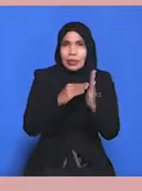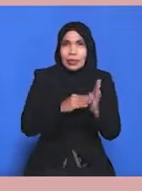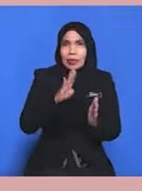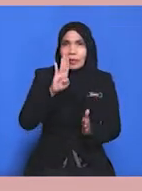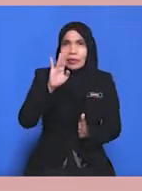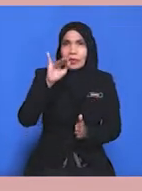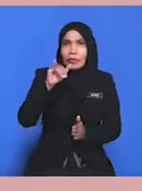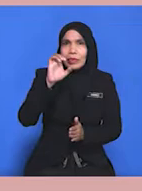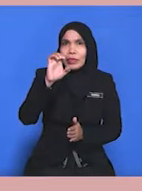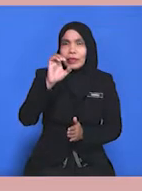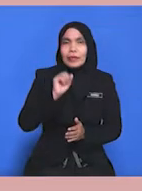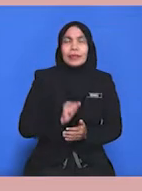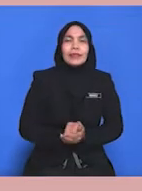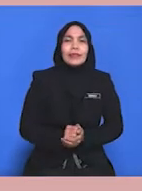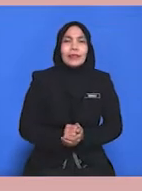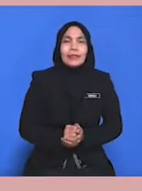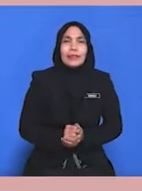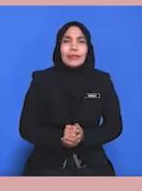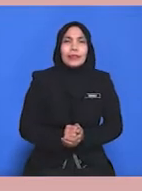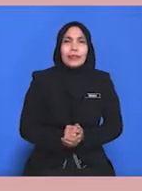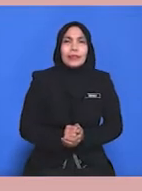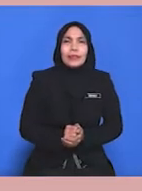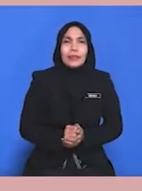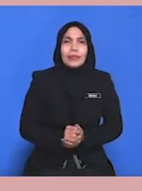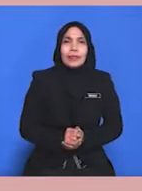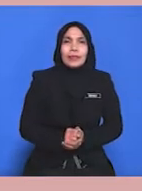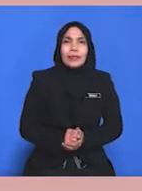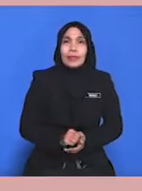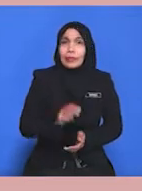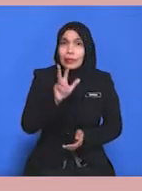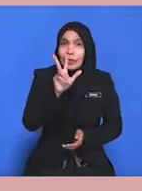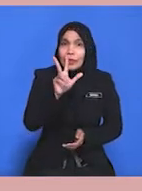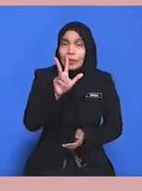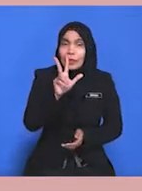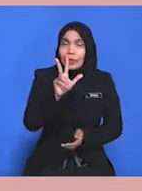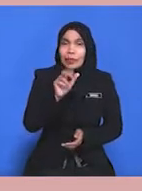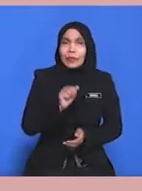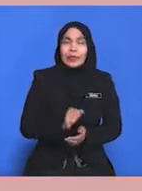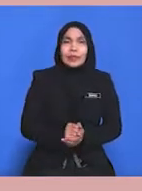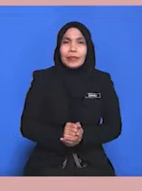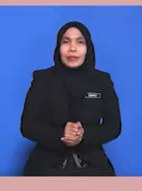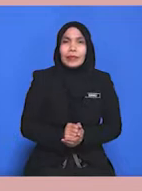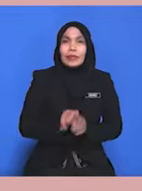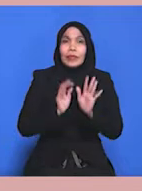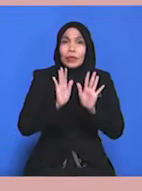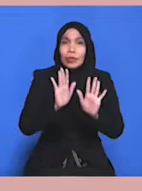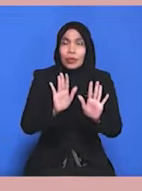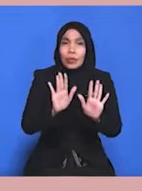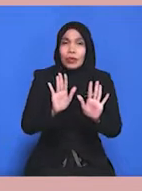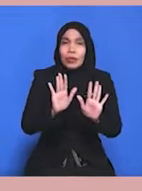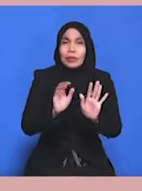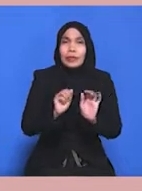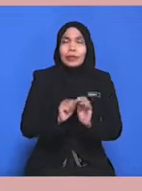Baiklah, bilangan bye yang kita perolehi ialah 3. Selepas itu, kita tolakkan